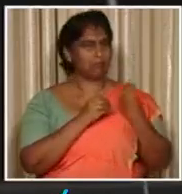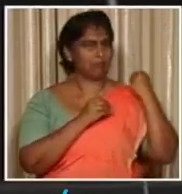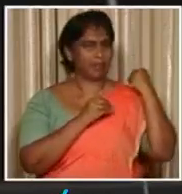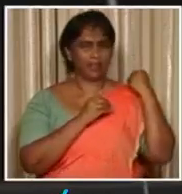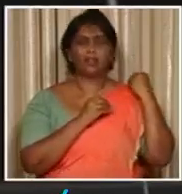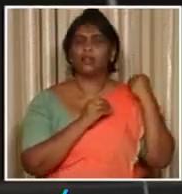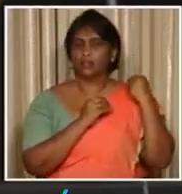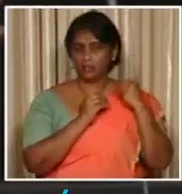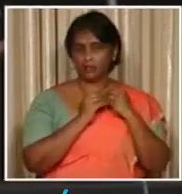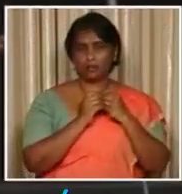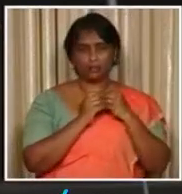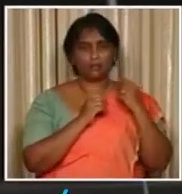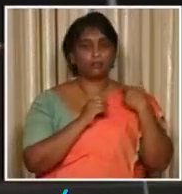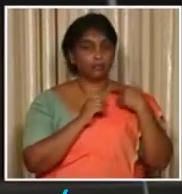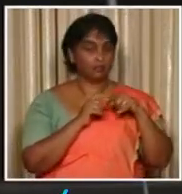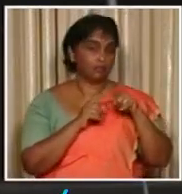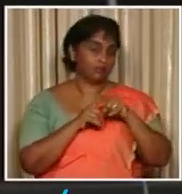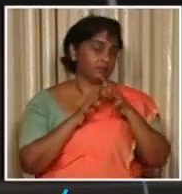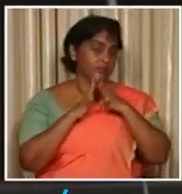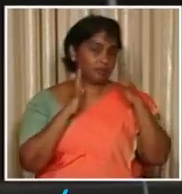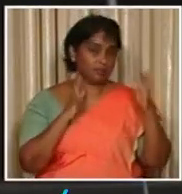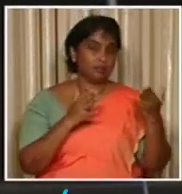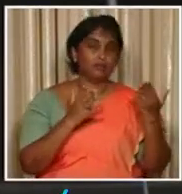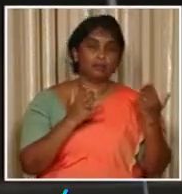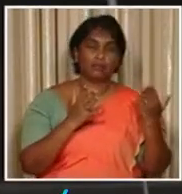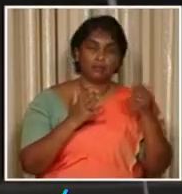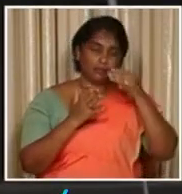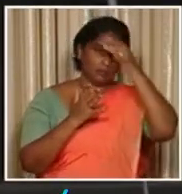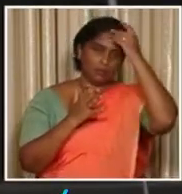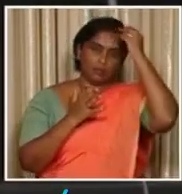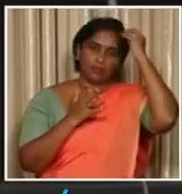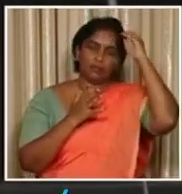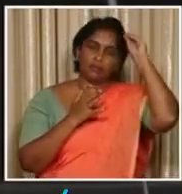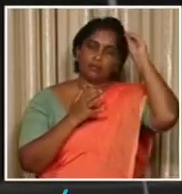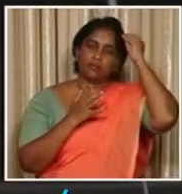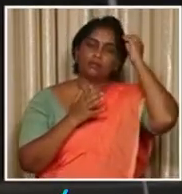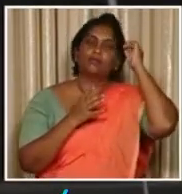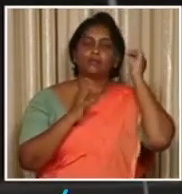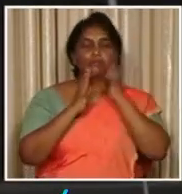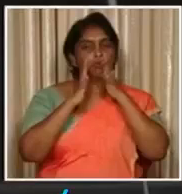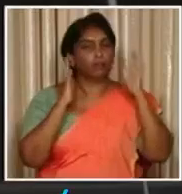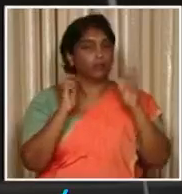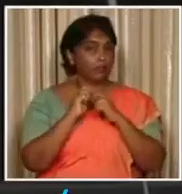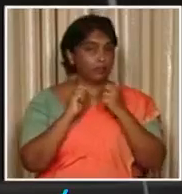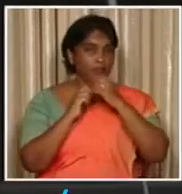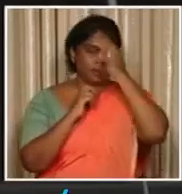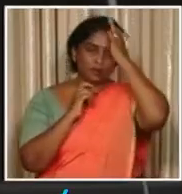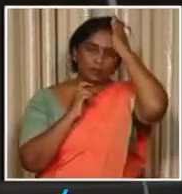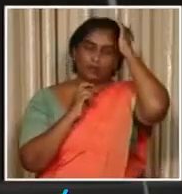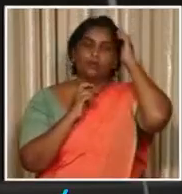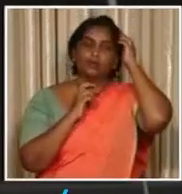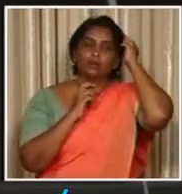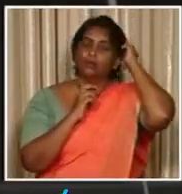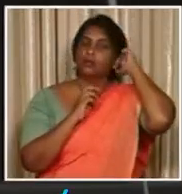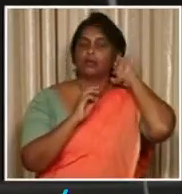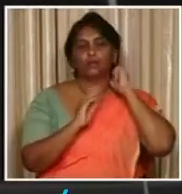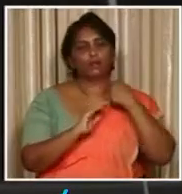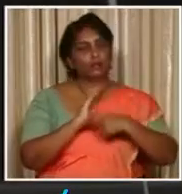සිද්ධිය. ඒකත් අපි ඉතාම බැරෑරුම් තත්වයක් මේ රටේ උදා වෙලා තියෙනවා. මේ